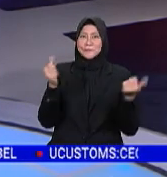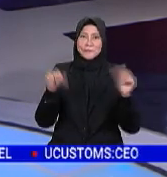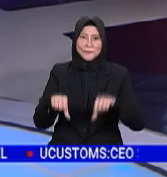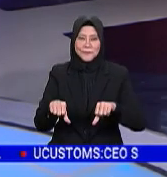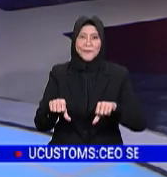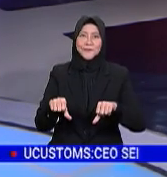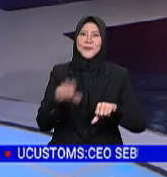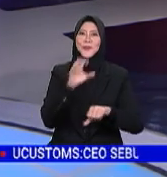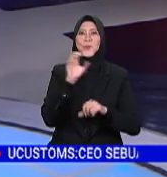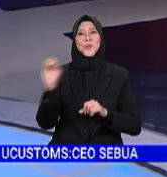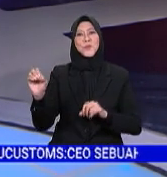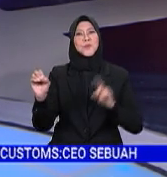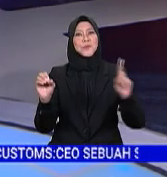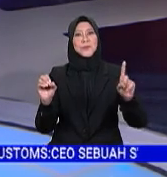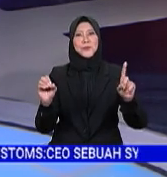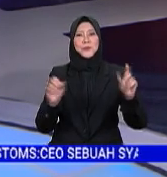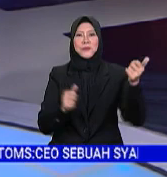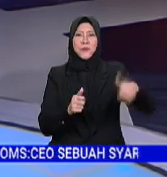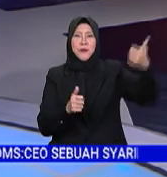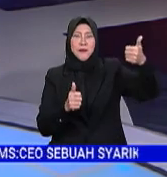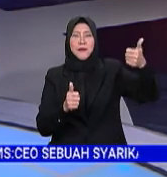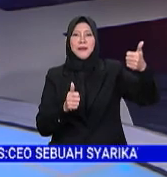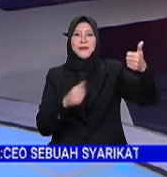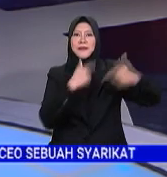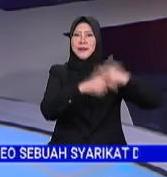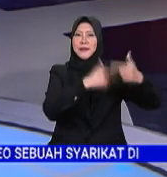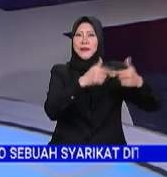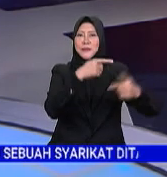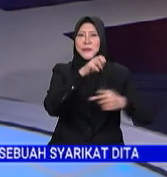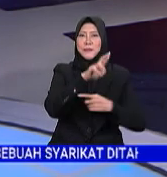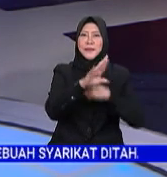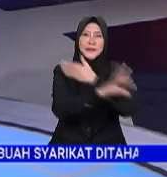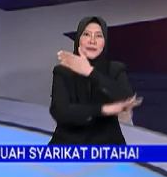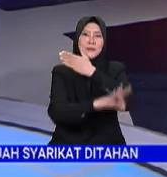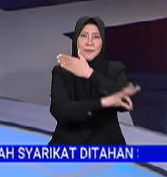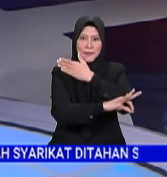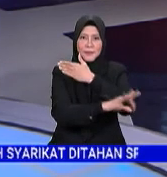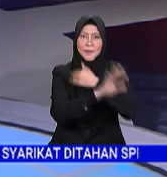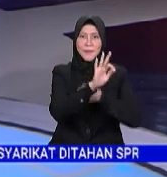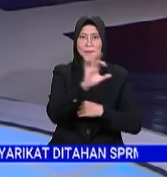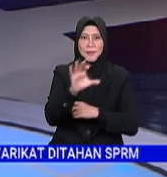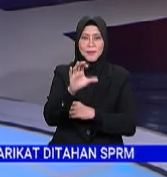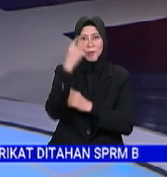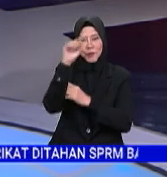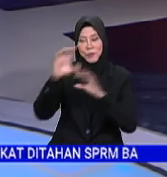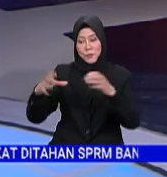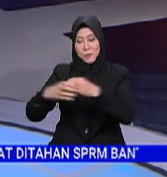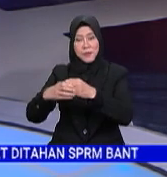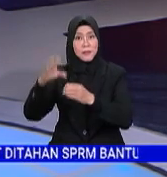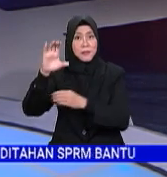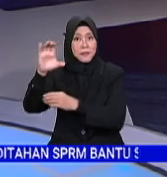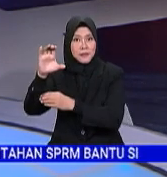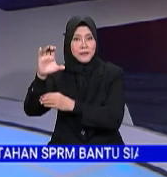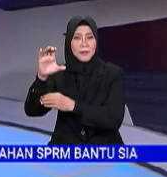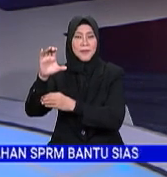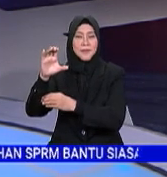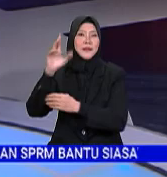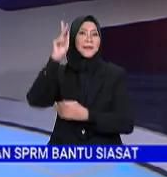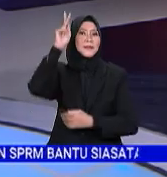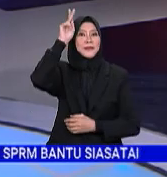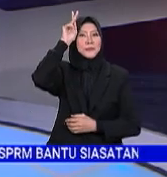selepas mereka tewas kosong satu ditanya juara liga primer negeri 9fc dalam aksi kumpulan si di